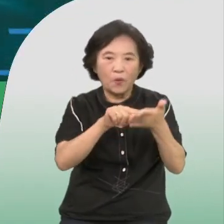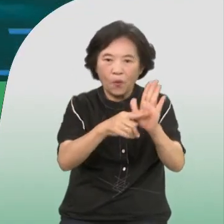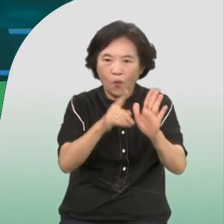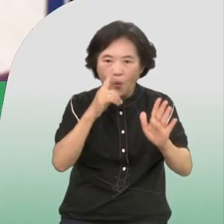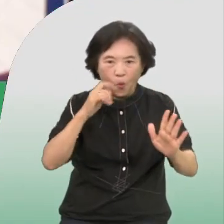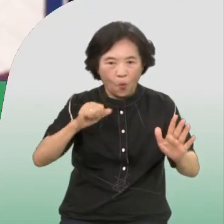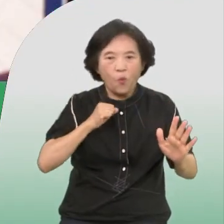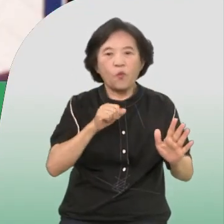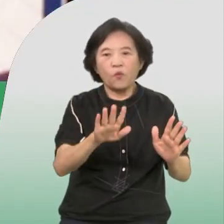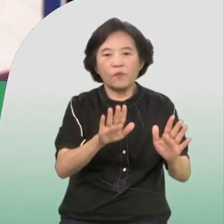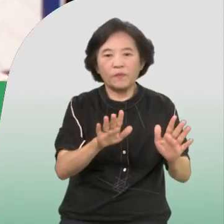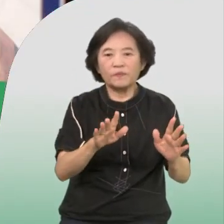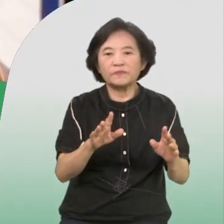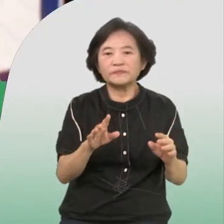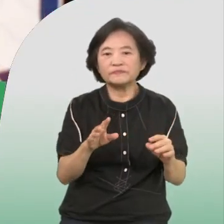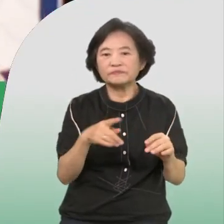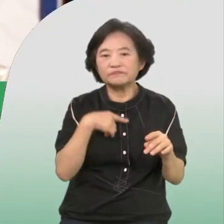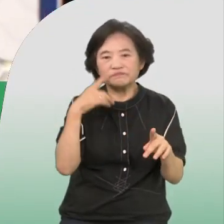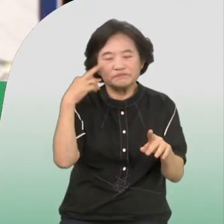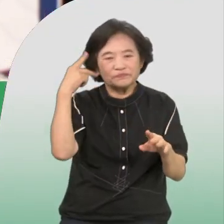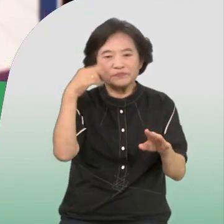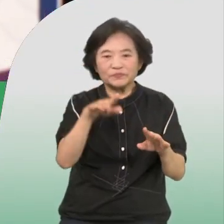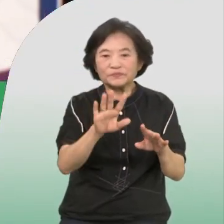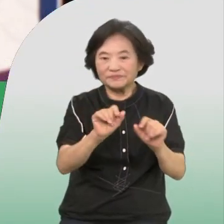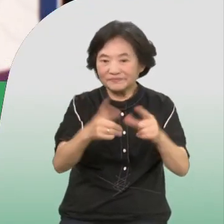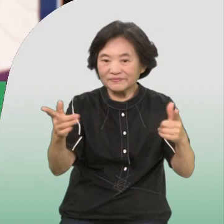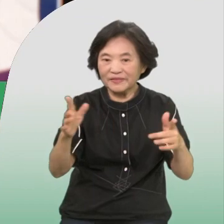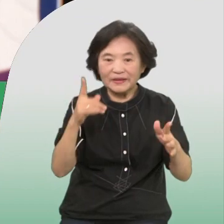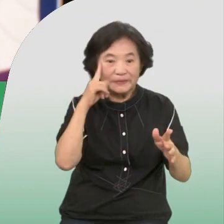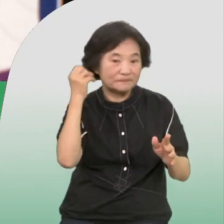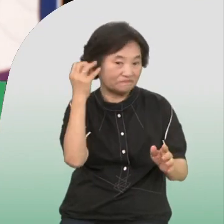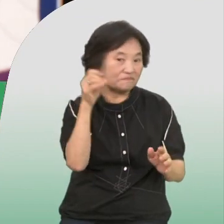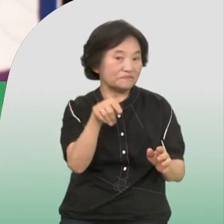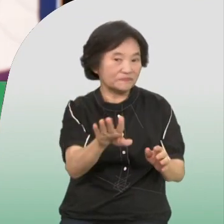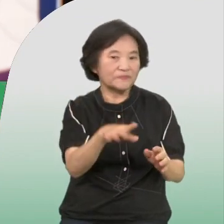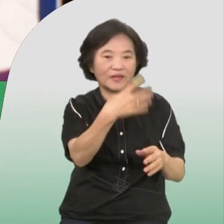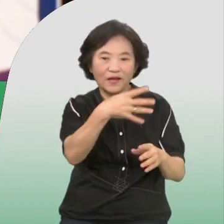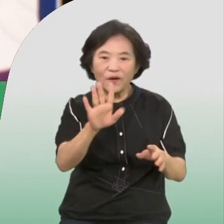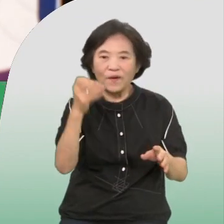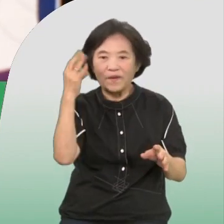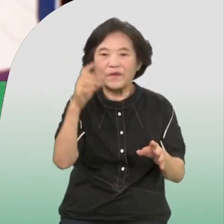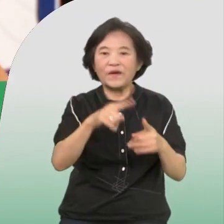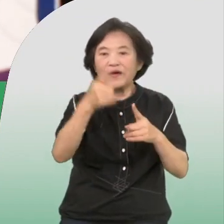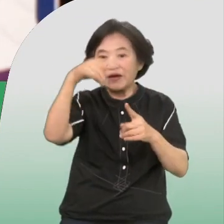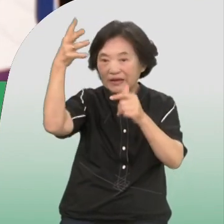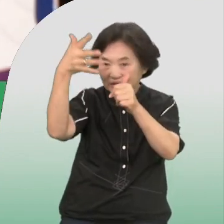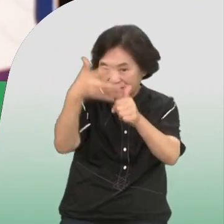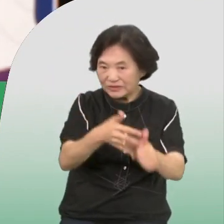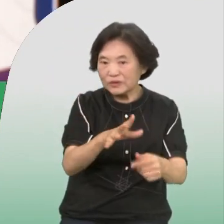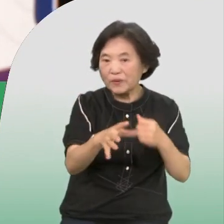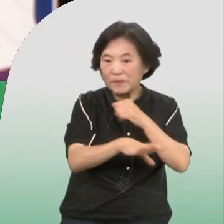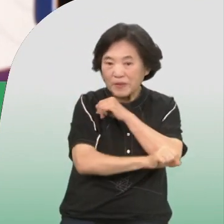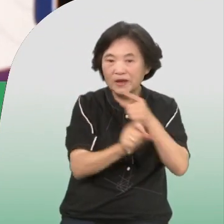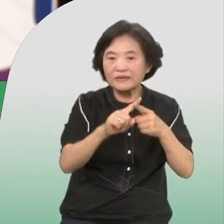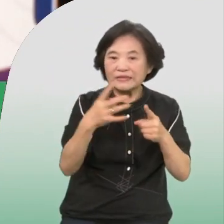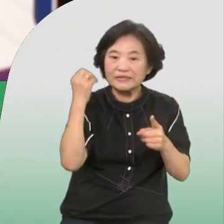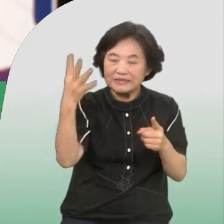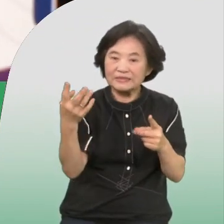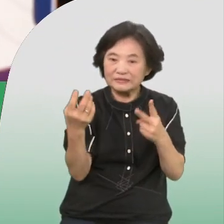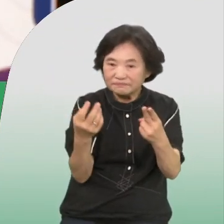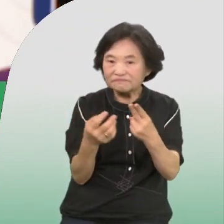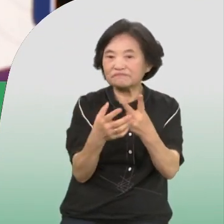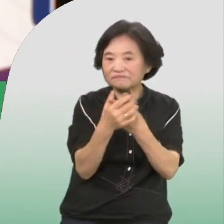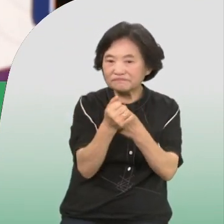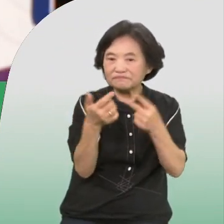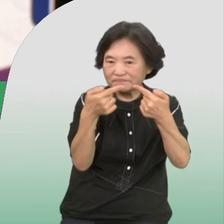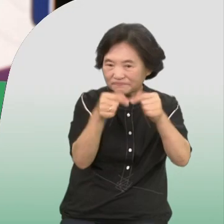势。 你看，刚刚可能有不同开创新的格局曲风，站在传统的底蕴，然后加上新的元素在上